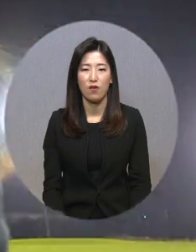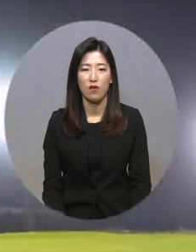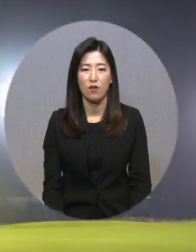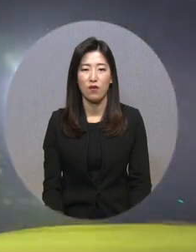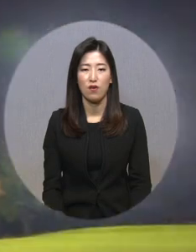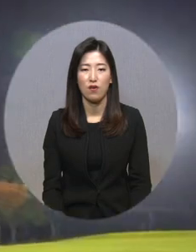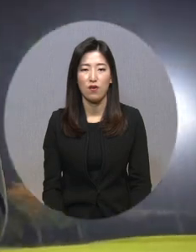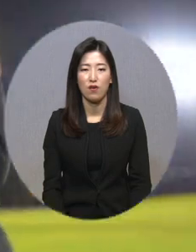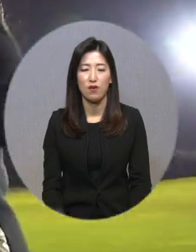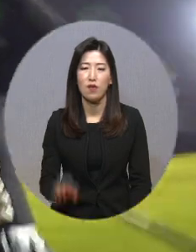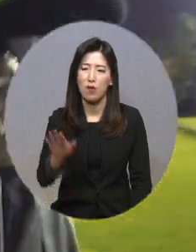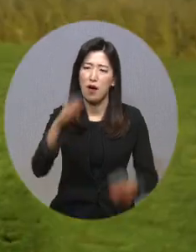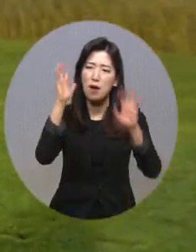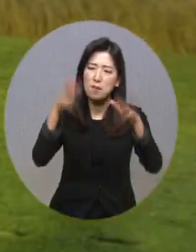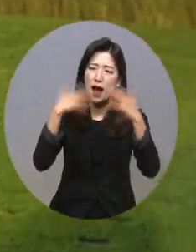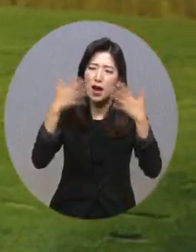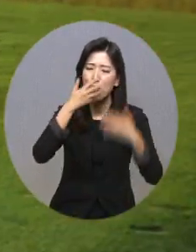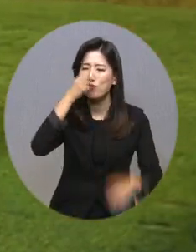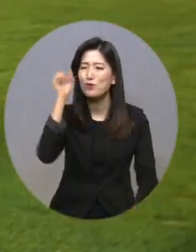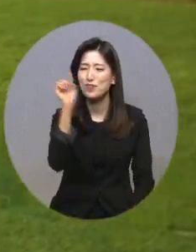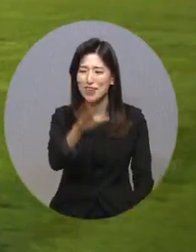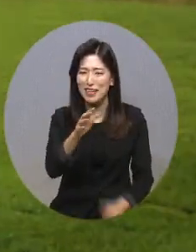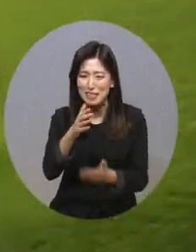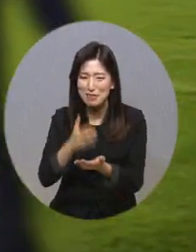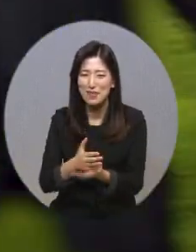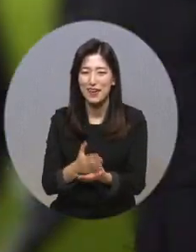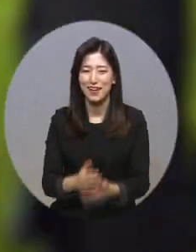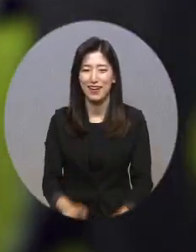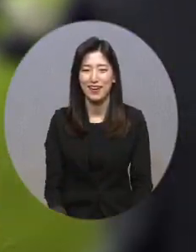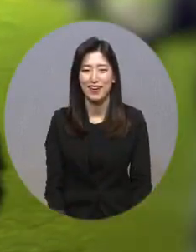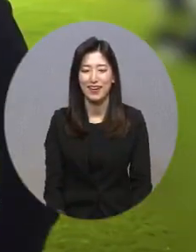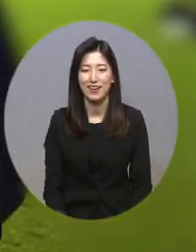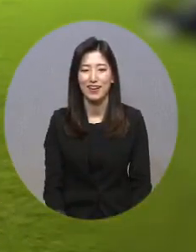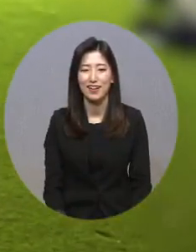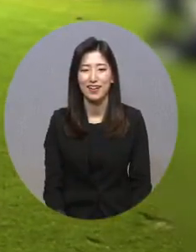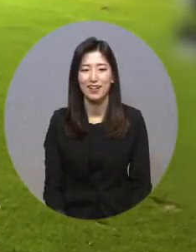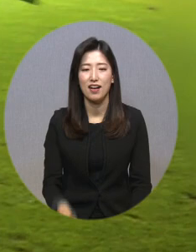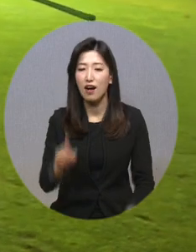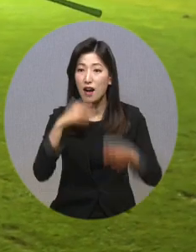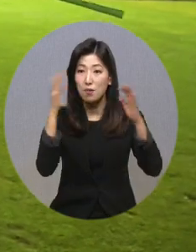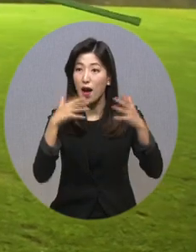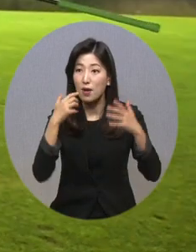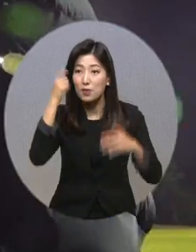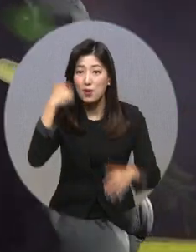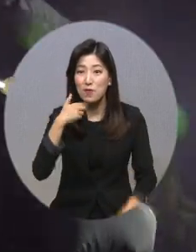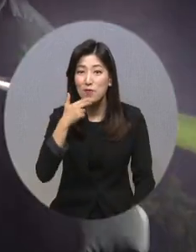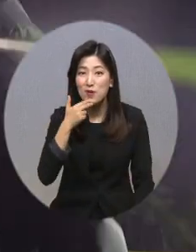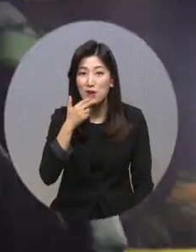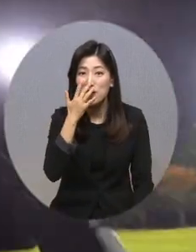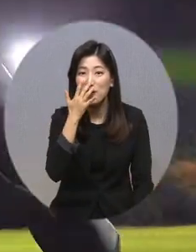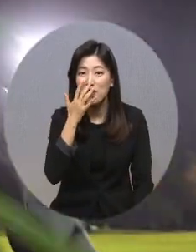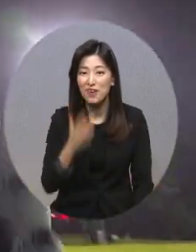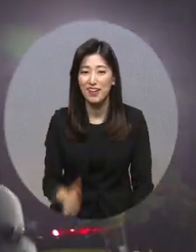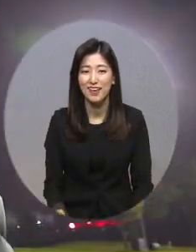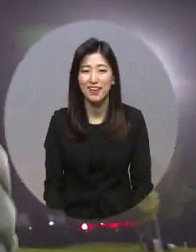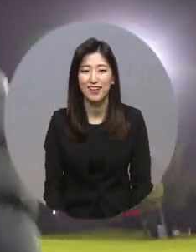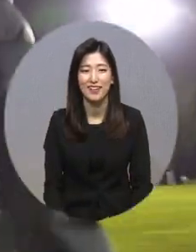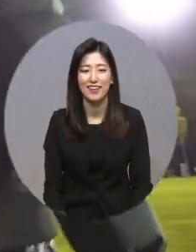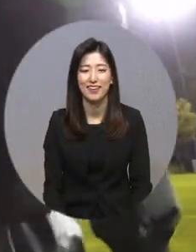쭉 무시하는 경우가 있어 라고 해 왜 우리는 이렇게 데 안 느끼지만 5파이 거품 임원